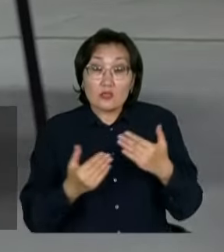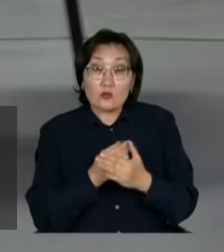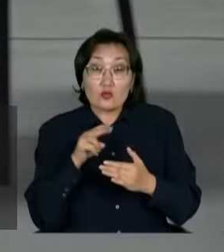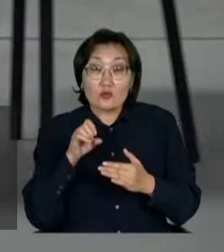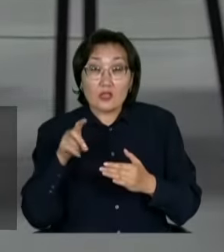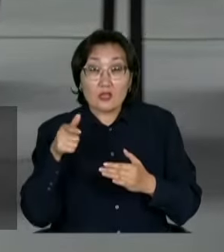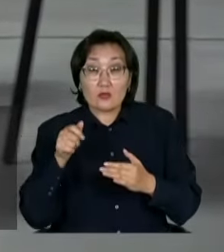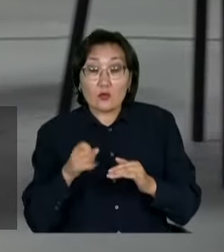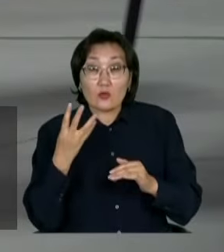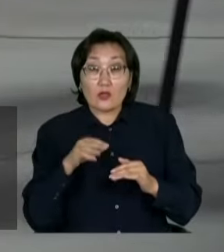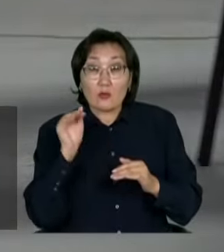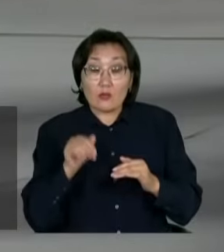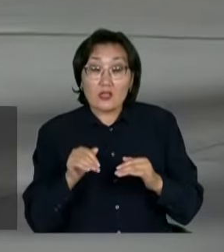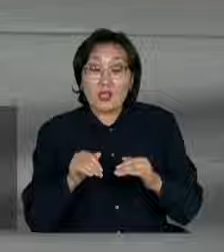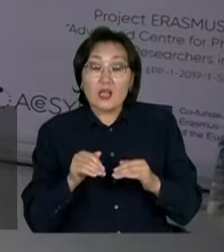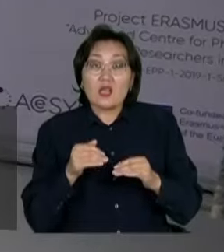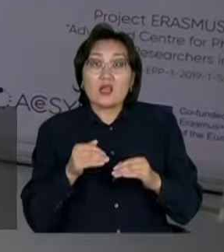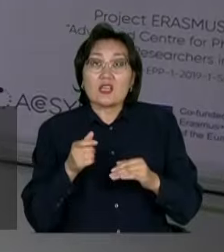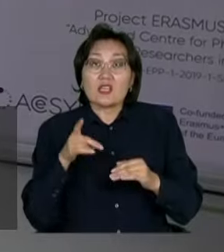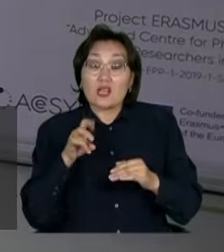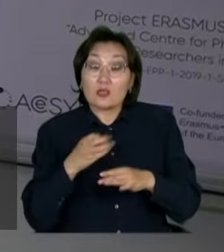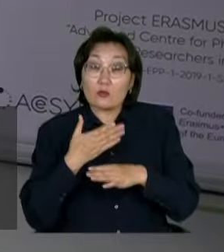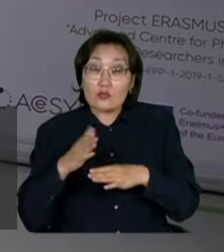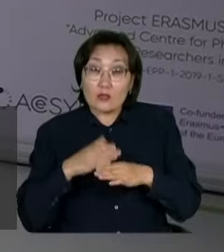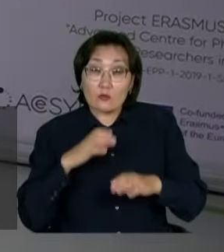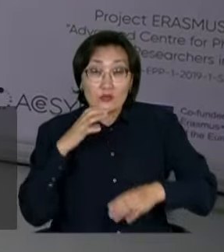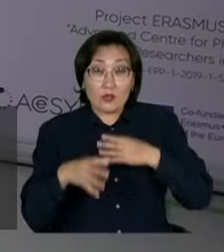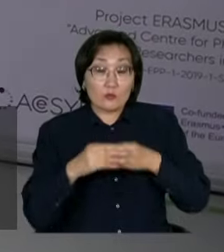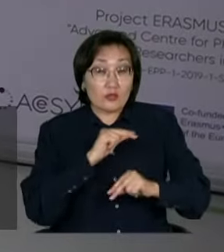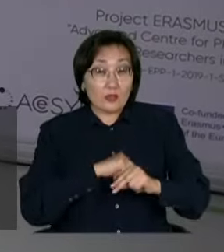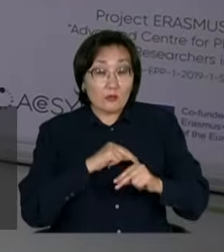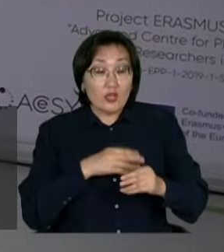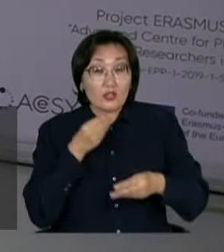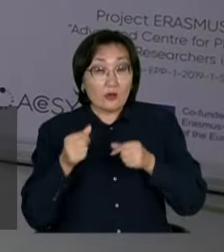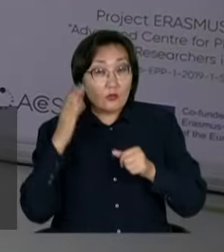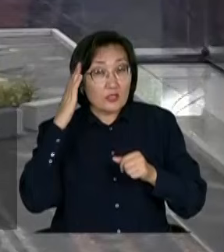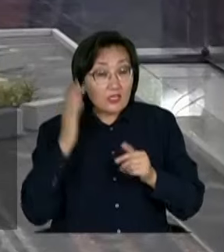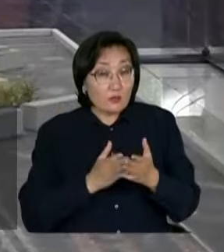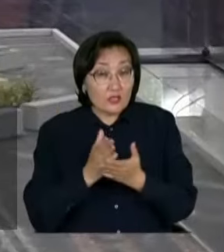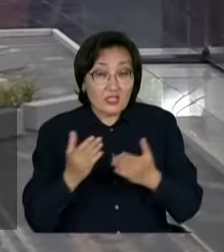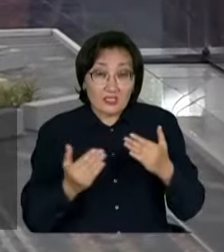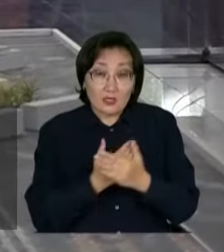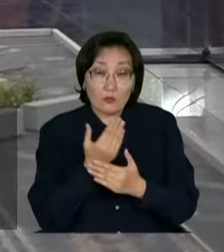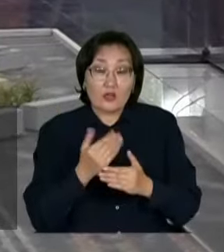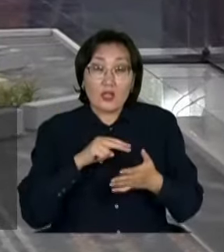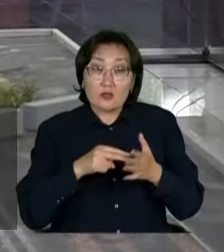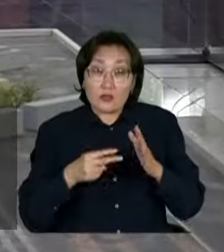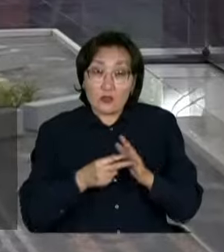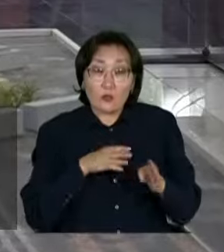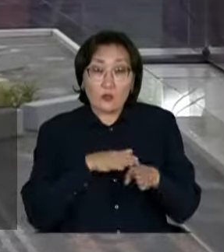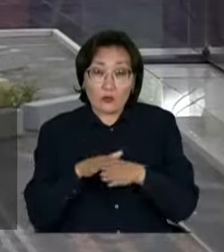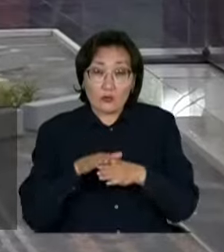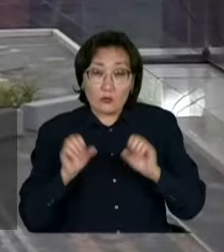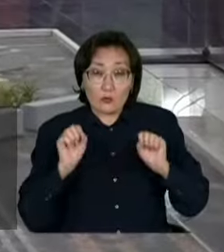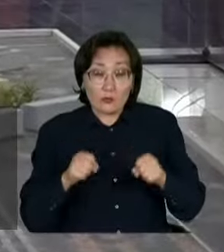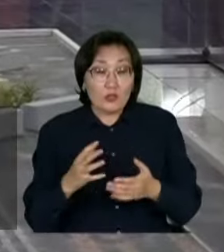курстарға 40 мың лицензия бөлінді. Халықаралық серіктестіктер арқылы жас ғалымдар жасанды интеллект саласында жаңа белестерді бағындыруға мүмкіндік алып